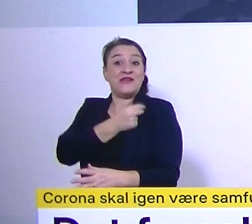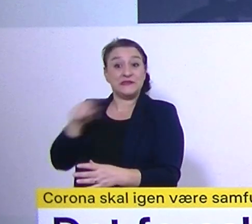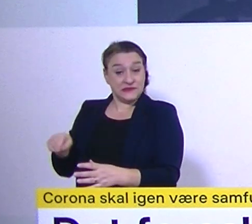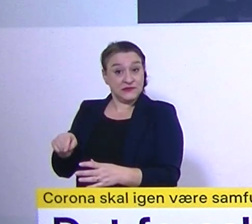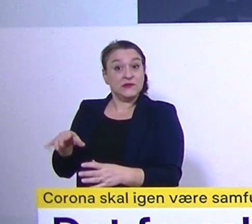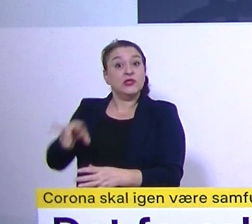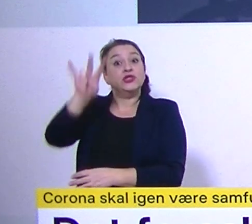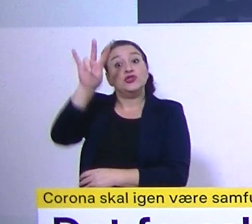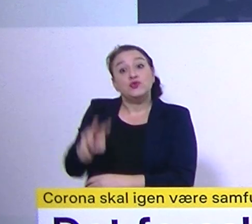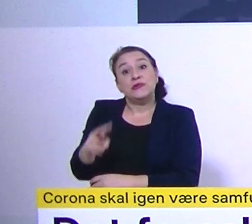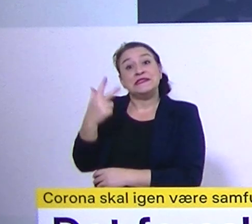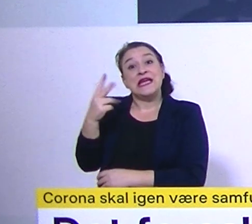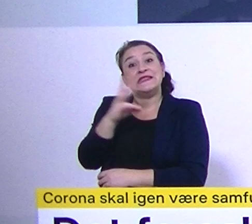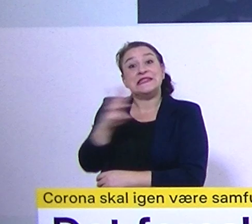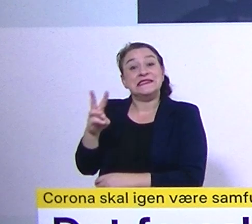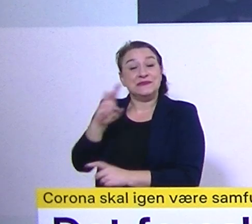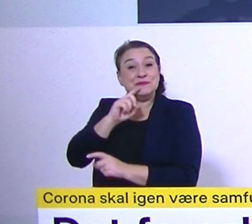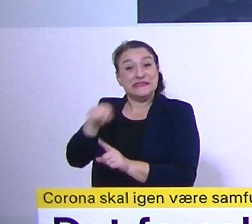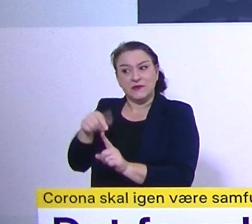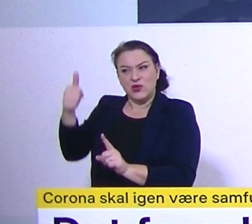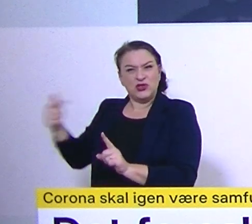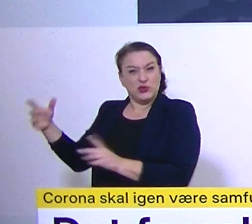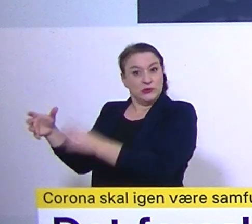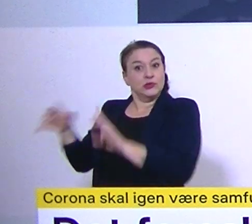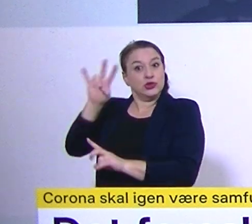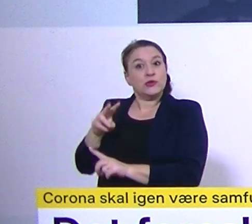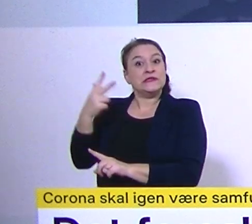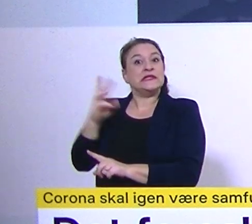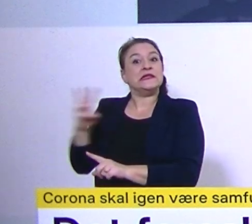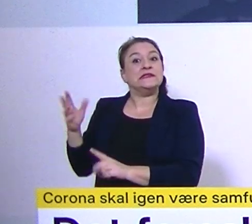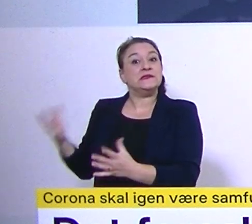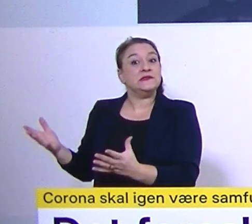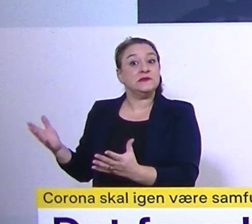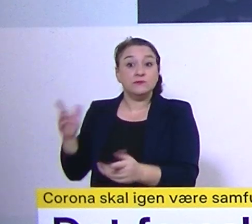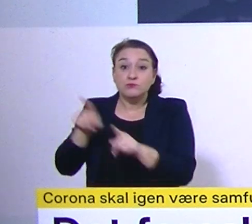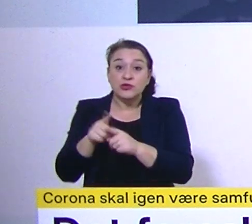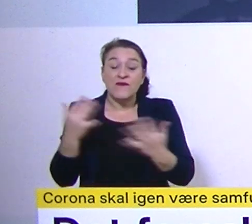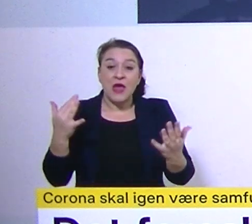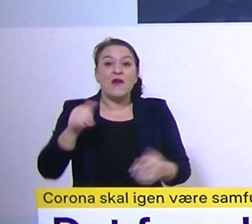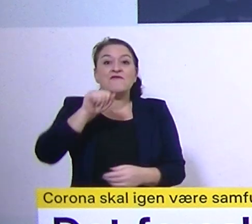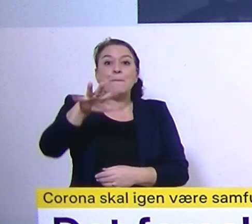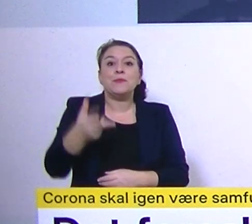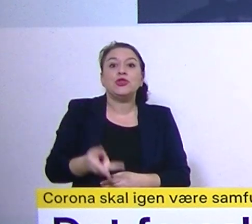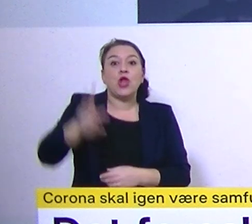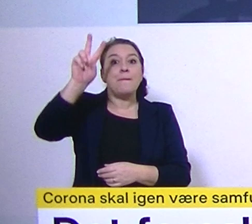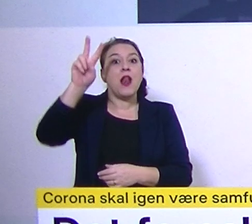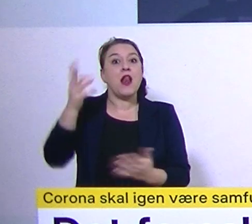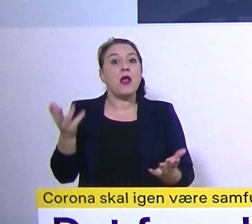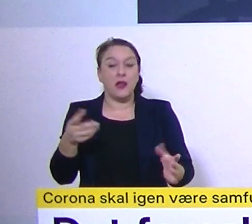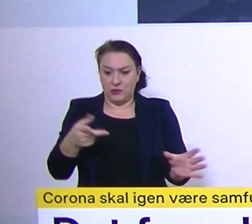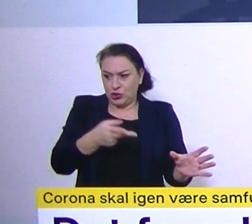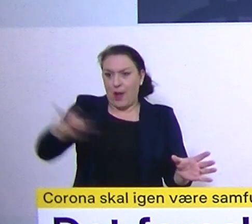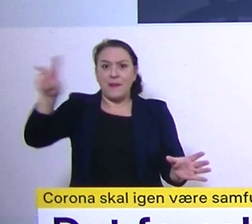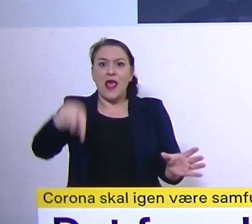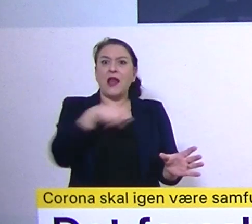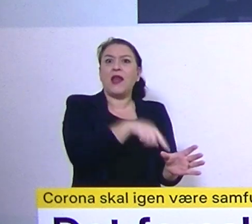smittede per 100.000. Det er mere end 15 gange så mange. De tal, de taler for sig selv.